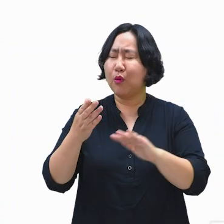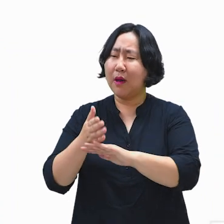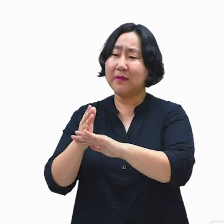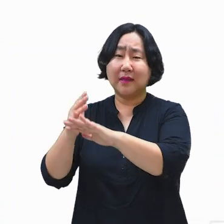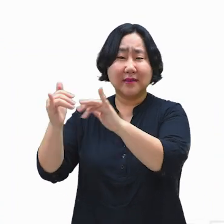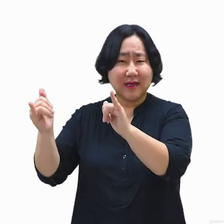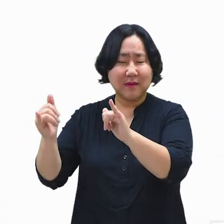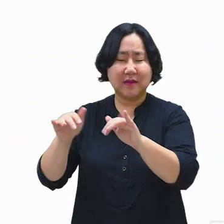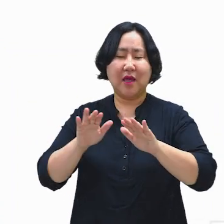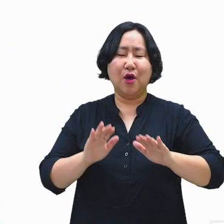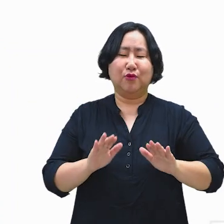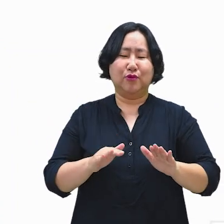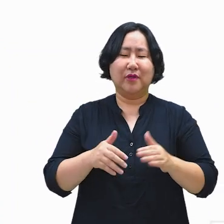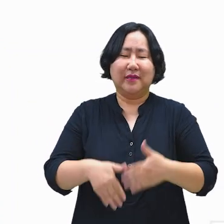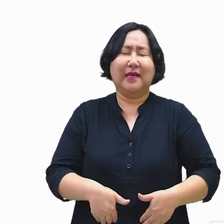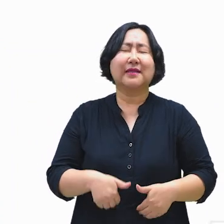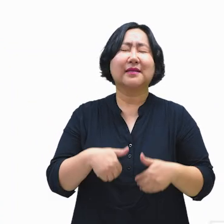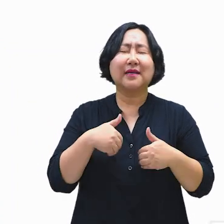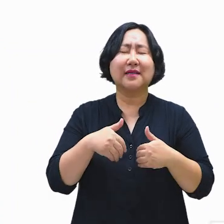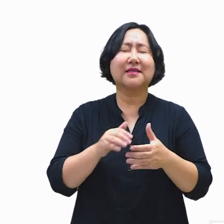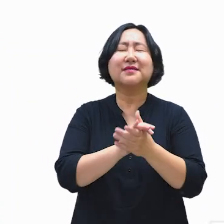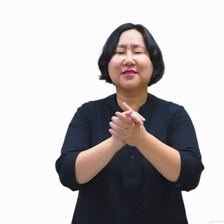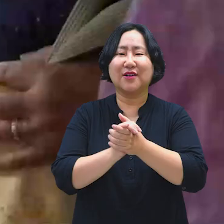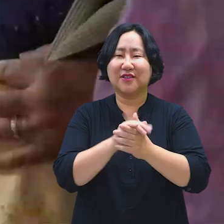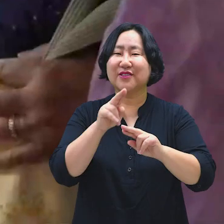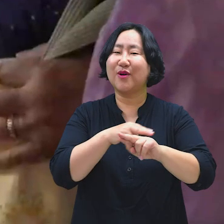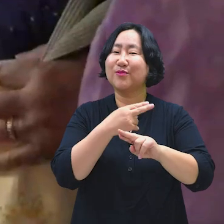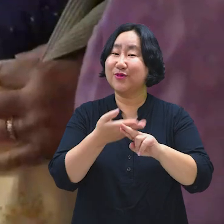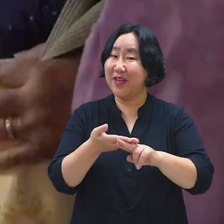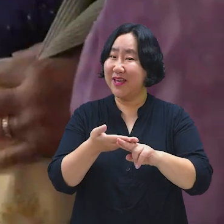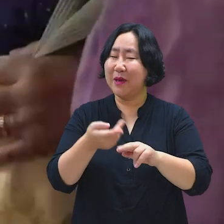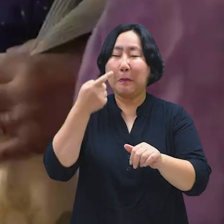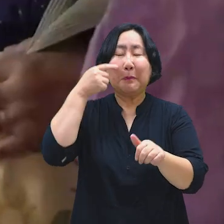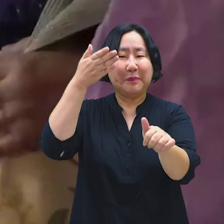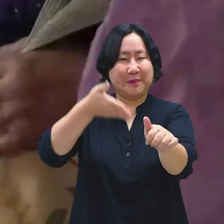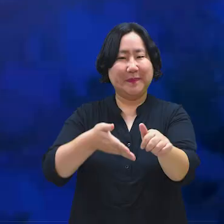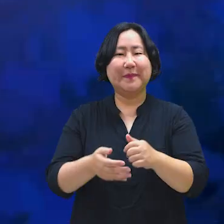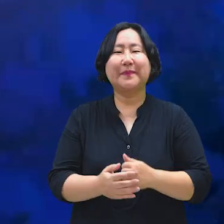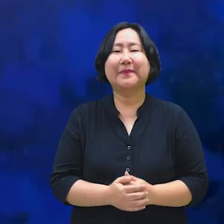분들께 서귀포의 따뜻한 정을 선물해 보시기